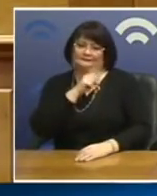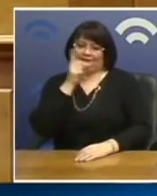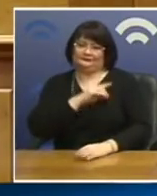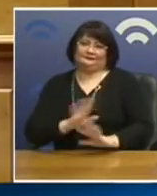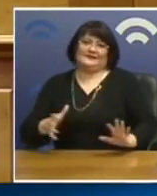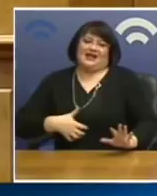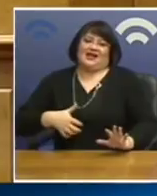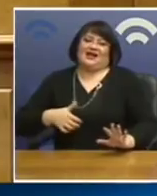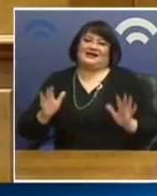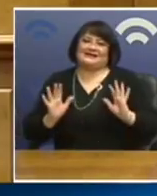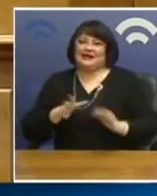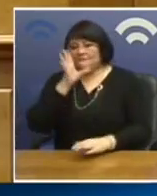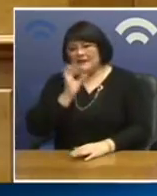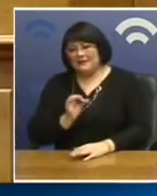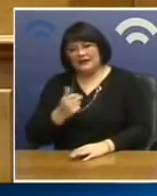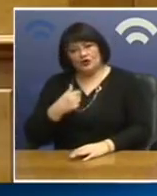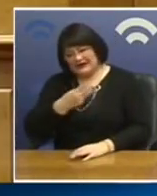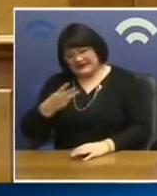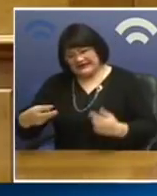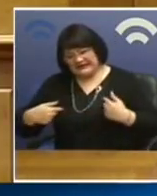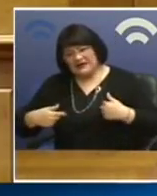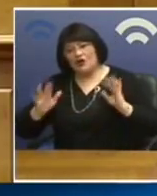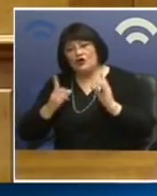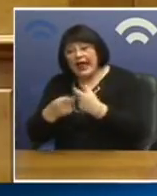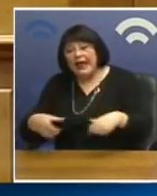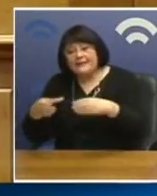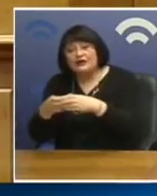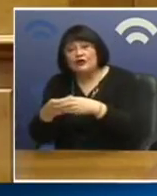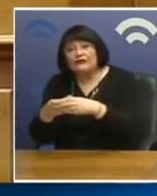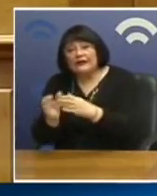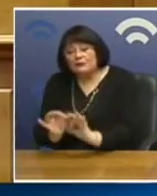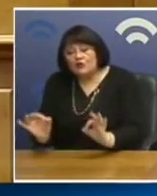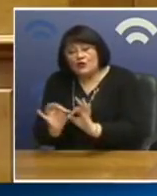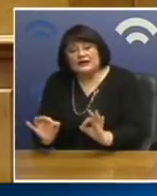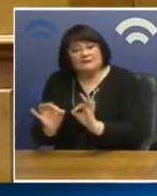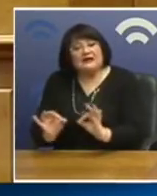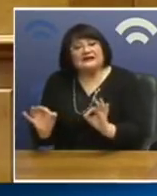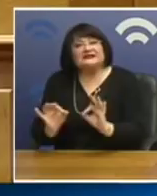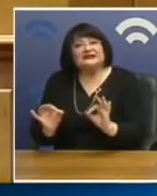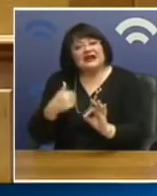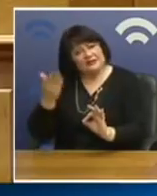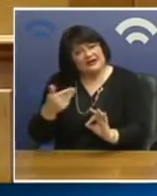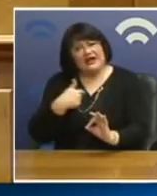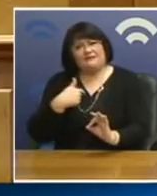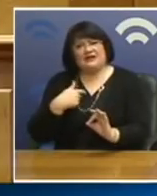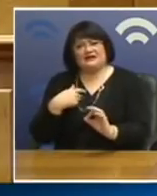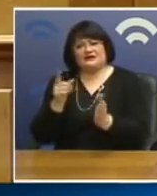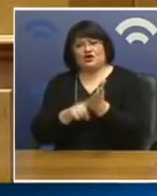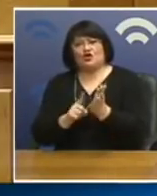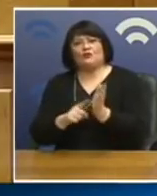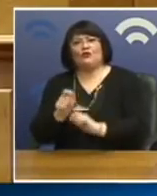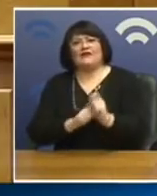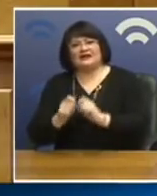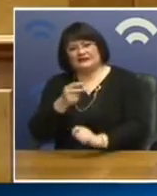έκανε όχι ο ΣΥΡΙΖΑ, η νομοπαρασκευαστική επιτροπή και νομοθέτησε κυβερνητική πλειοψηφία σε σχέση και με το ζήτημα